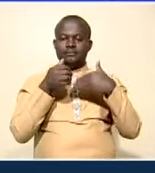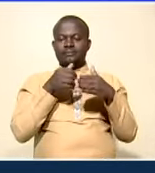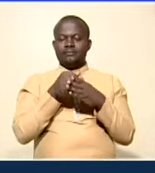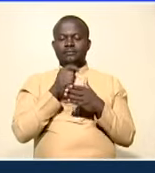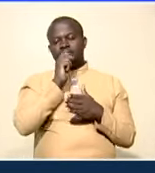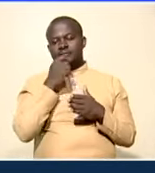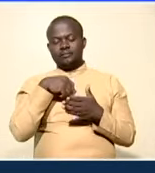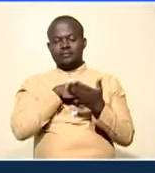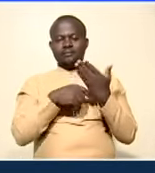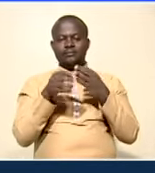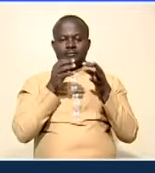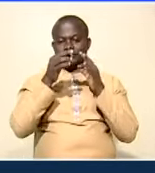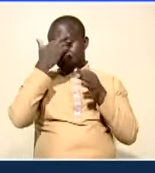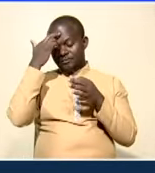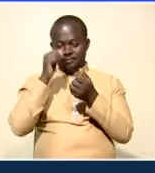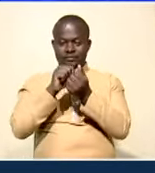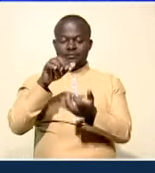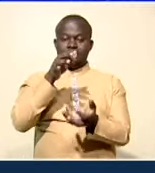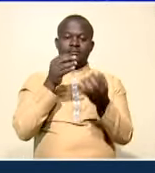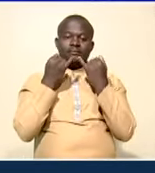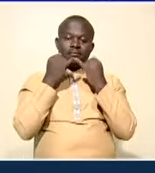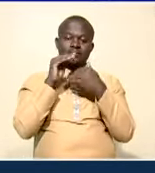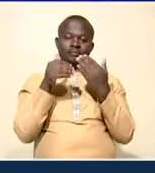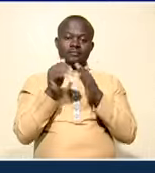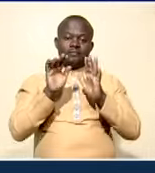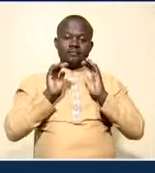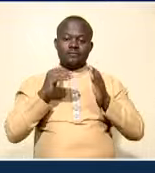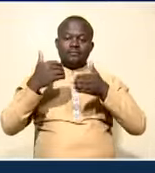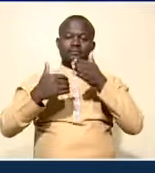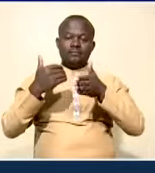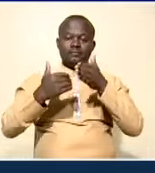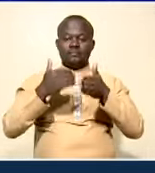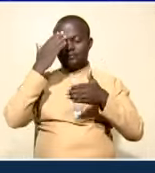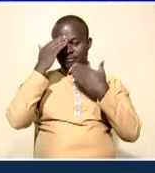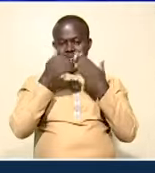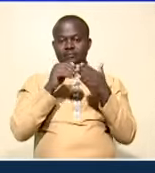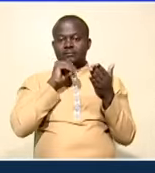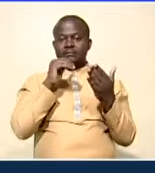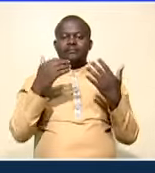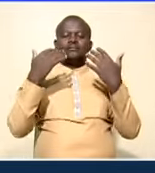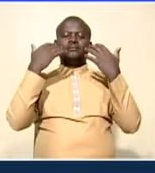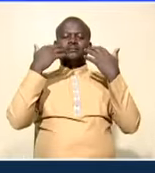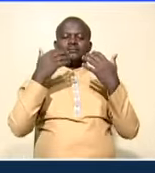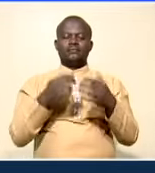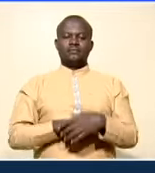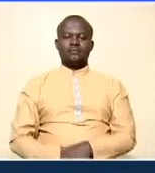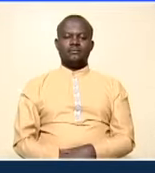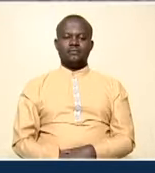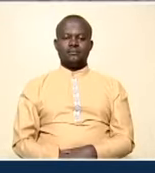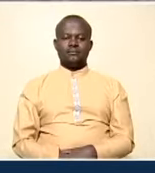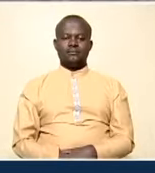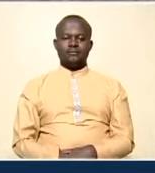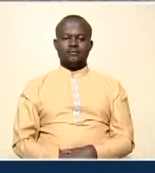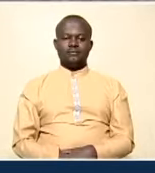Tuyisenge aragaruka ku mpamvu z'uriya mwotsi akanabwira abaturage kwirinda kuhegera kugira ngo badahumeka uriya mwuka.